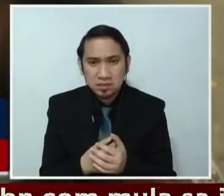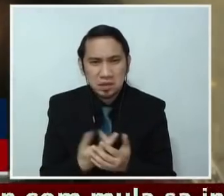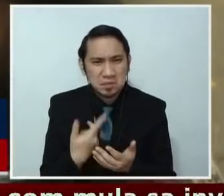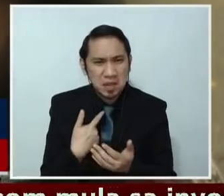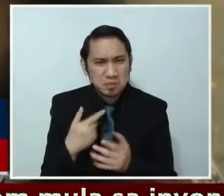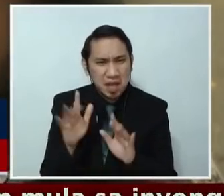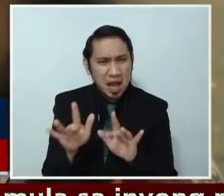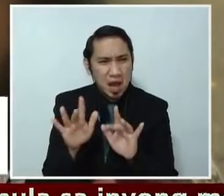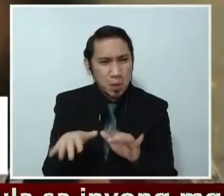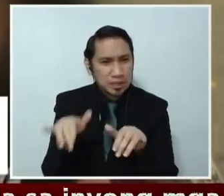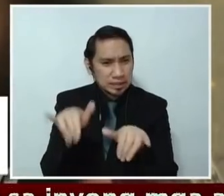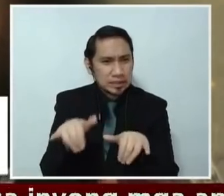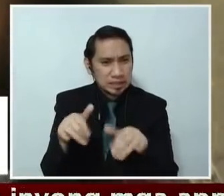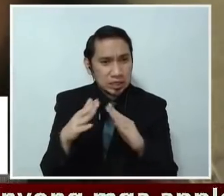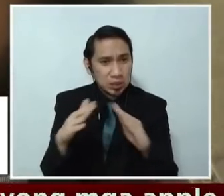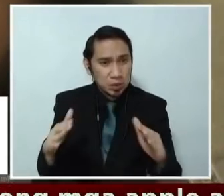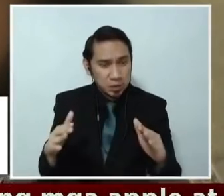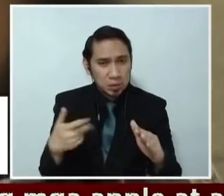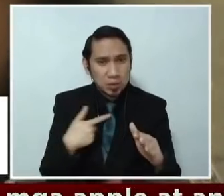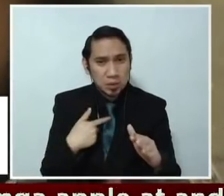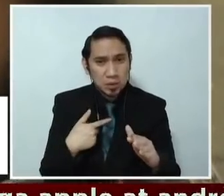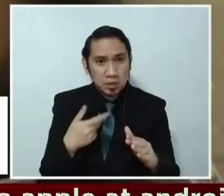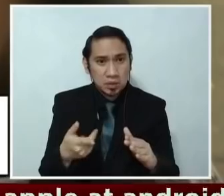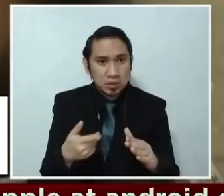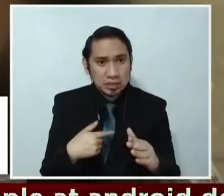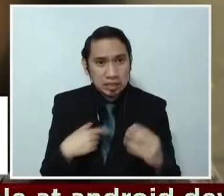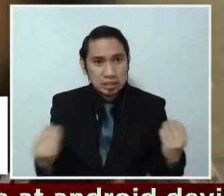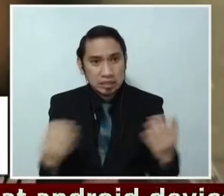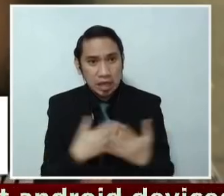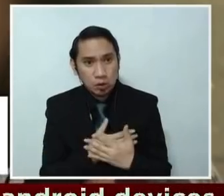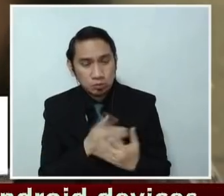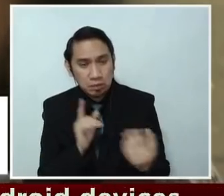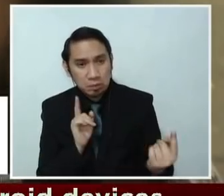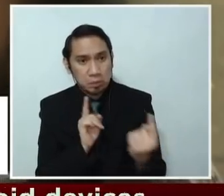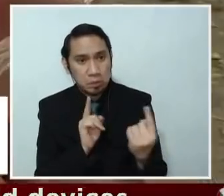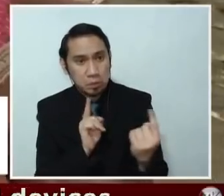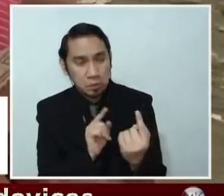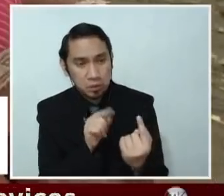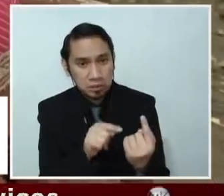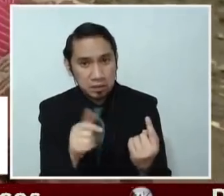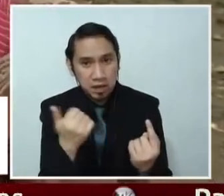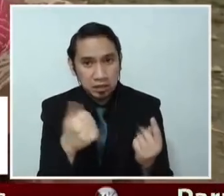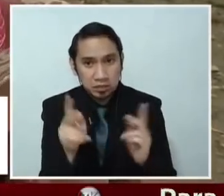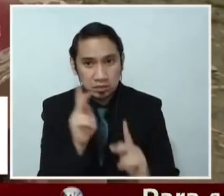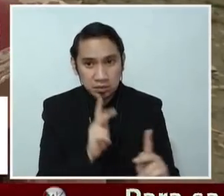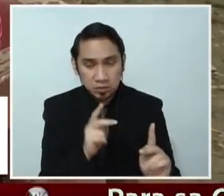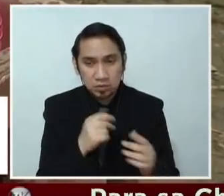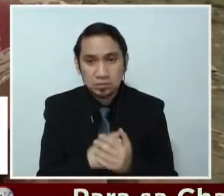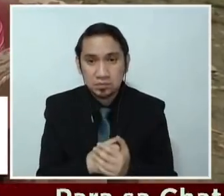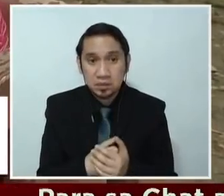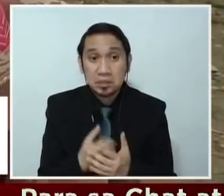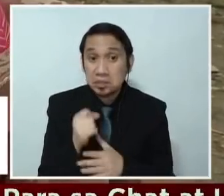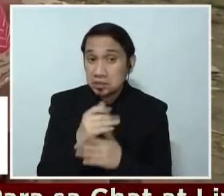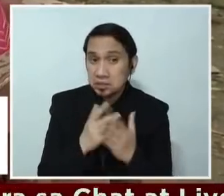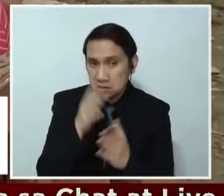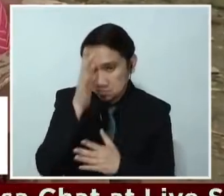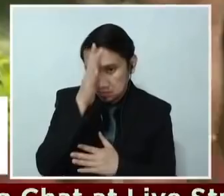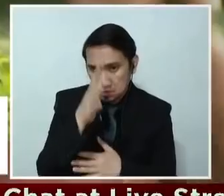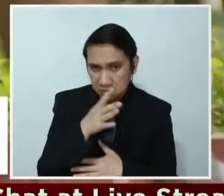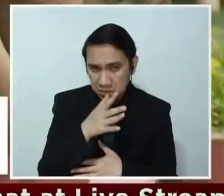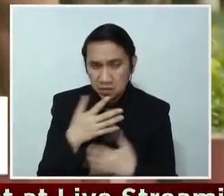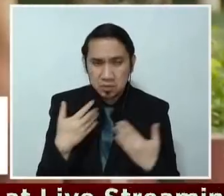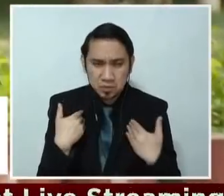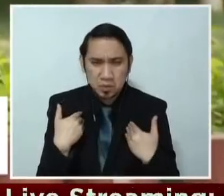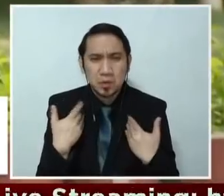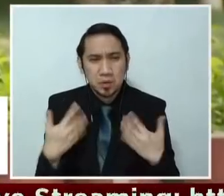sa bahay. Parang natatakot na siya pag nakakita ng ibang tao dahil nga hindi nakakalabas. Para sa ibang magulang, kakaibang reward